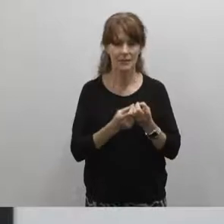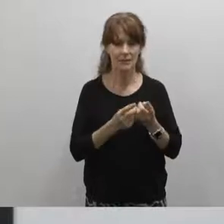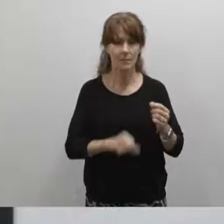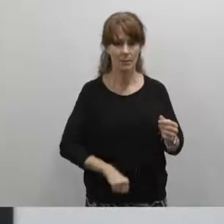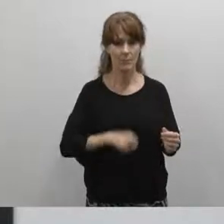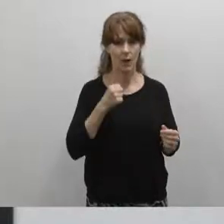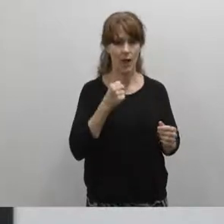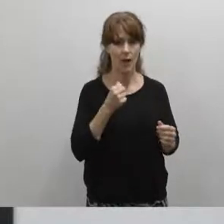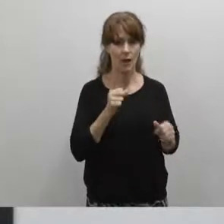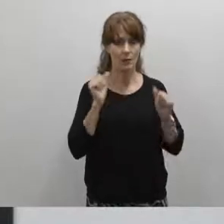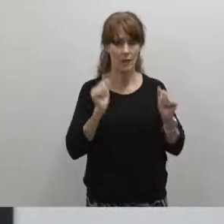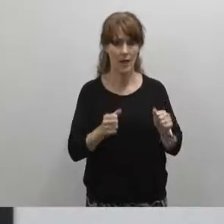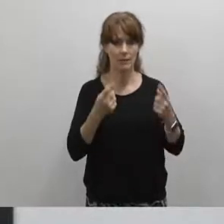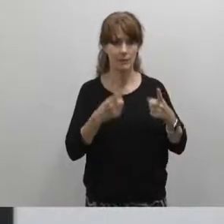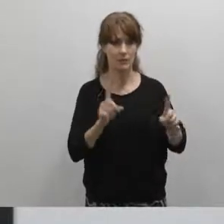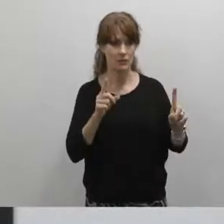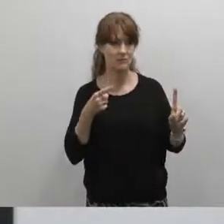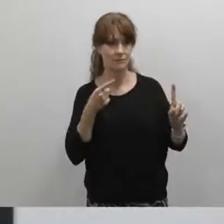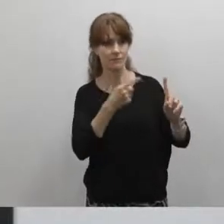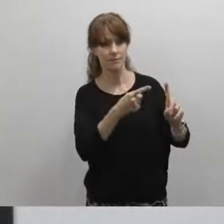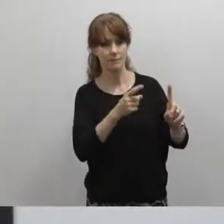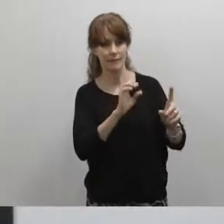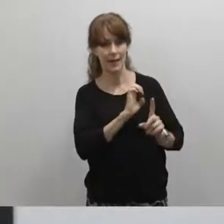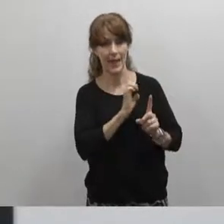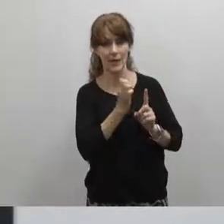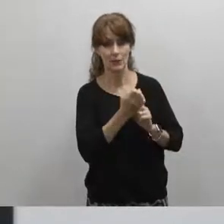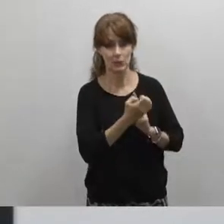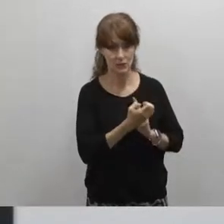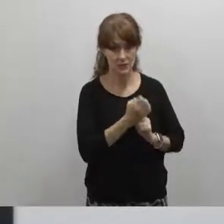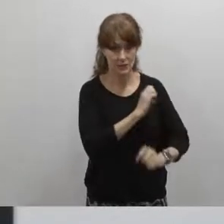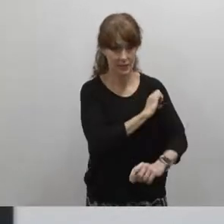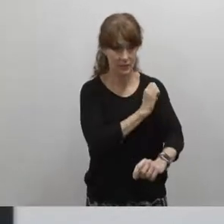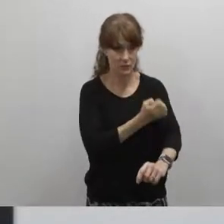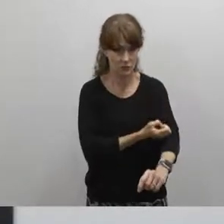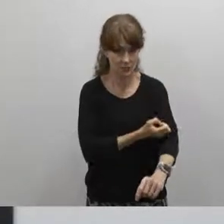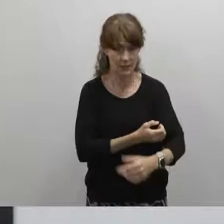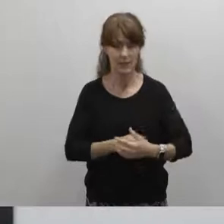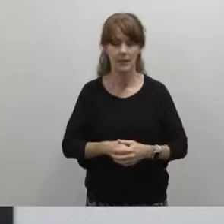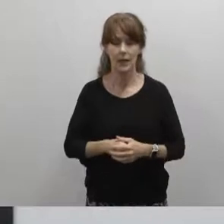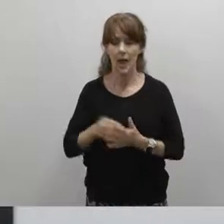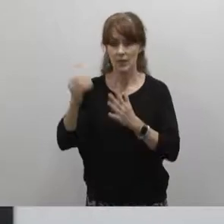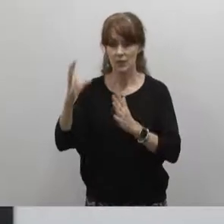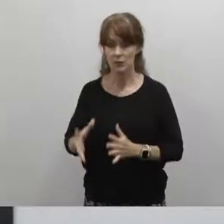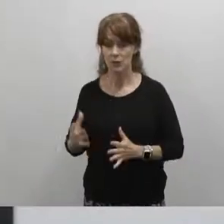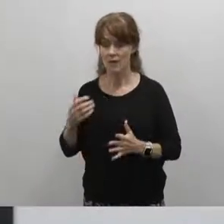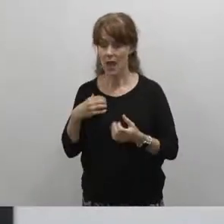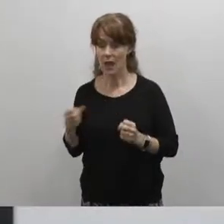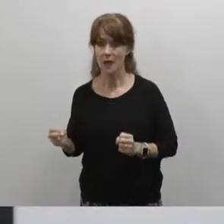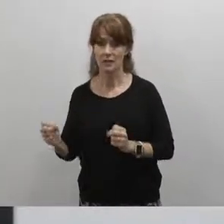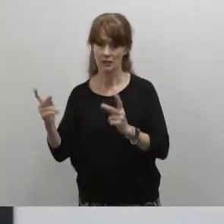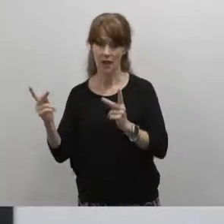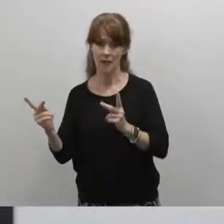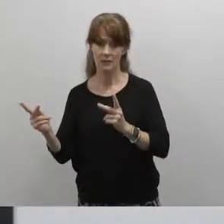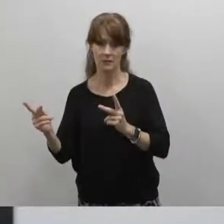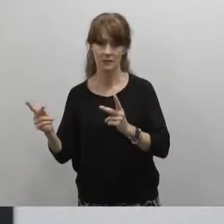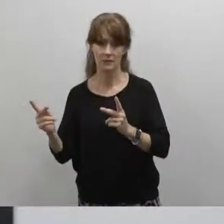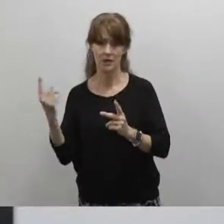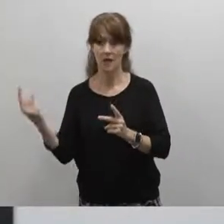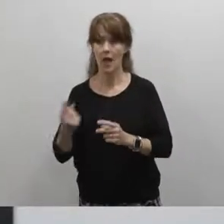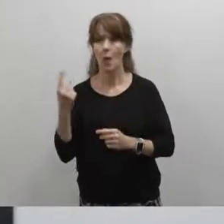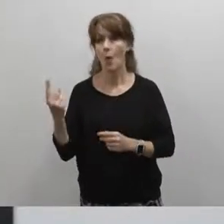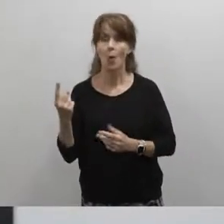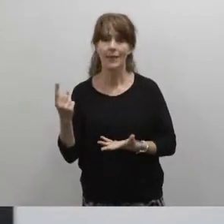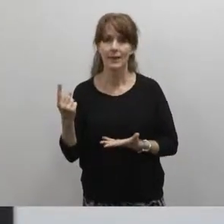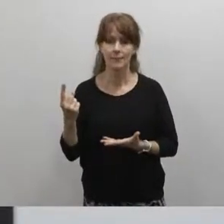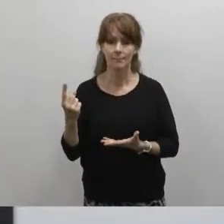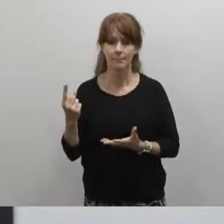cao away muối đối chiếu cô nhiều bài muối đầy dương ai dùng prapra ban dùng từ anh ở ngoài bán cứ dùng từ miền mô